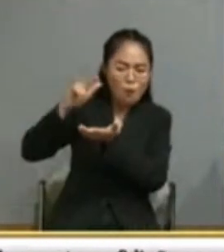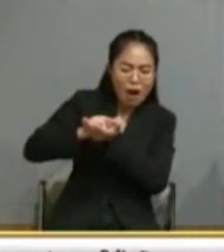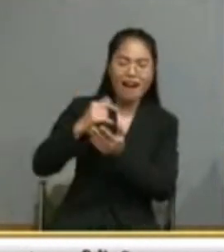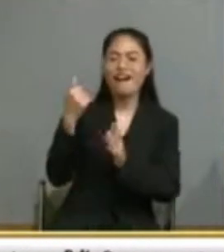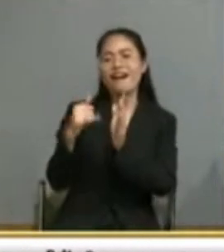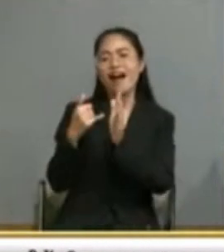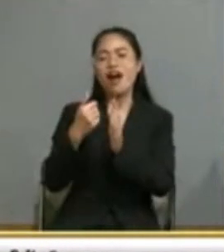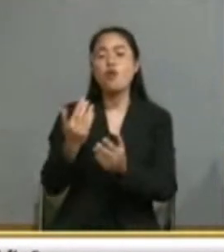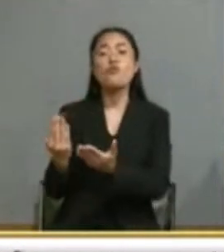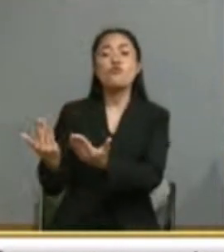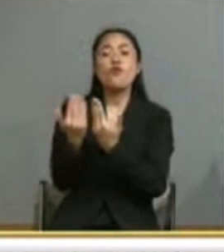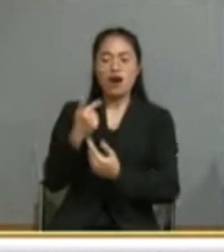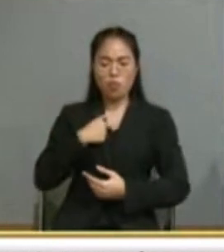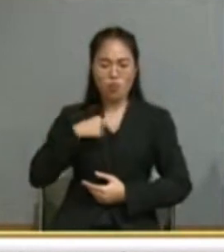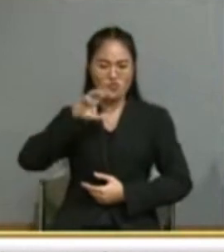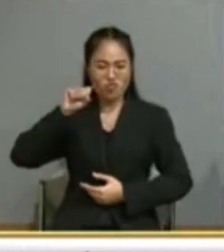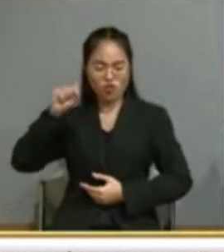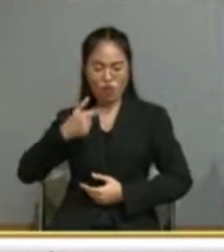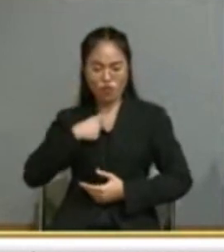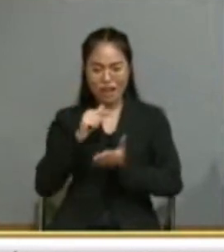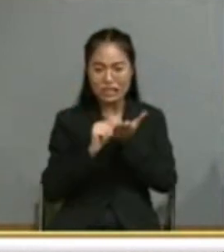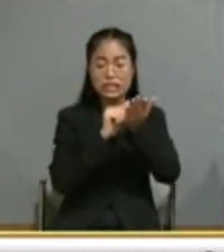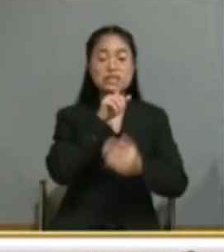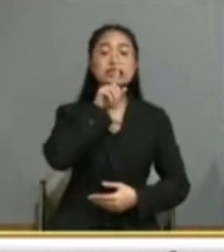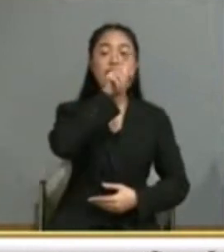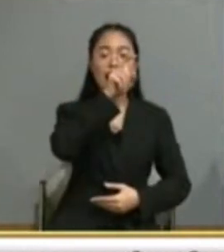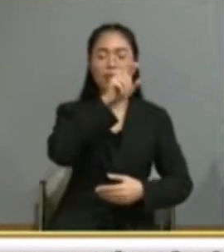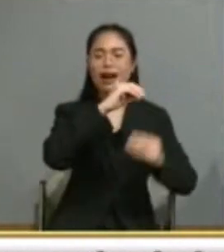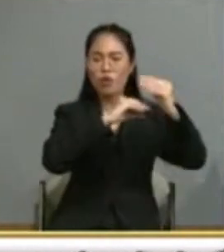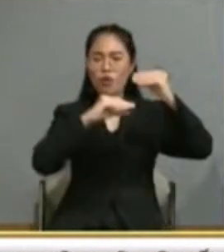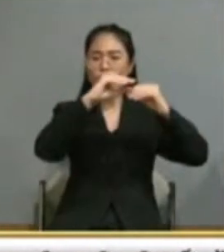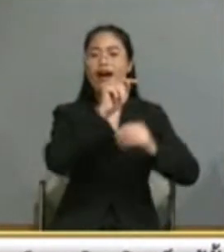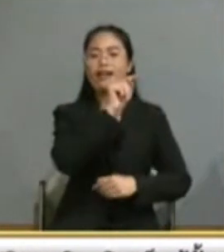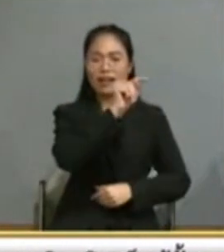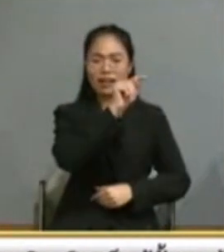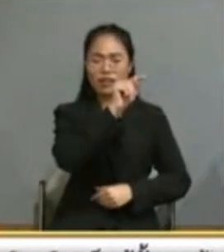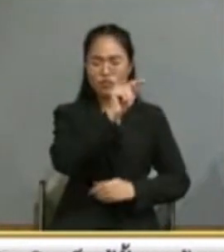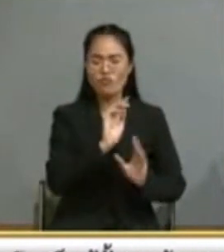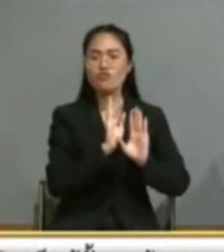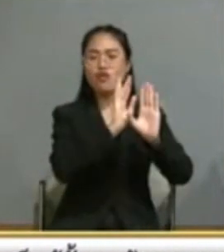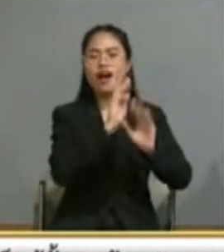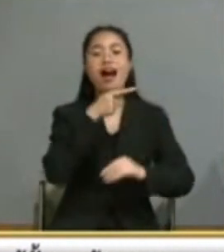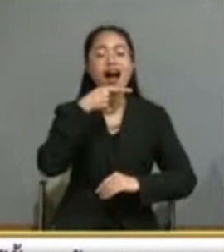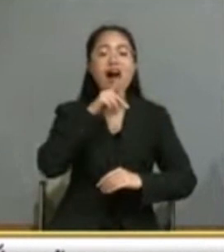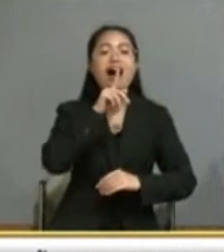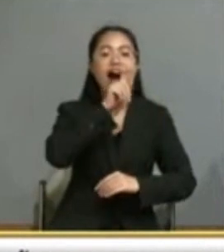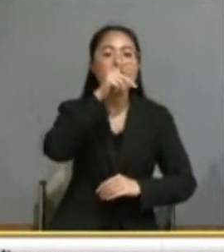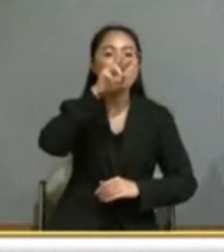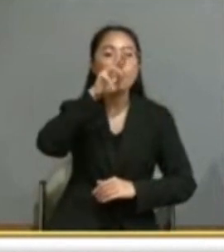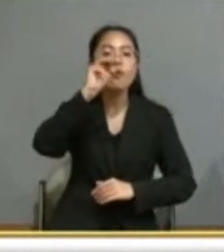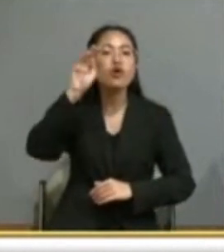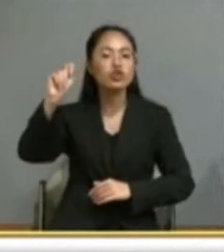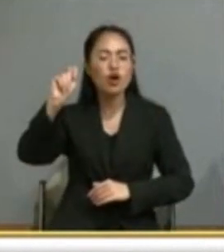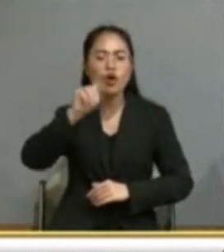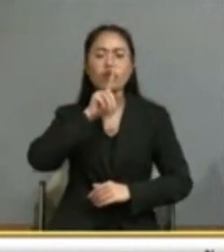จึ ได้ฝากให้ผมมาถามครั และมาผลัดนคงการนี้จึง ขอสอบถามท่ทุกง บ่ท่กว ว่า